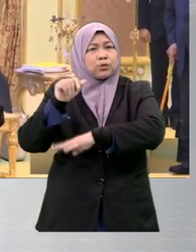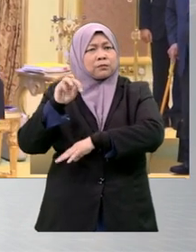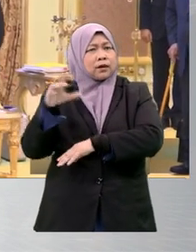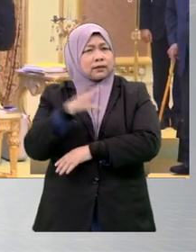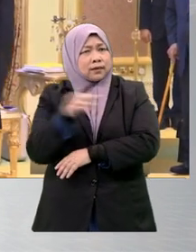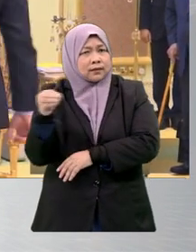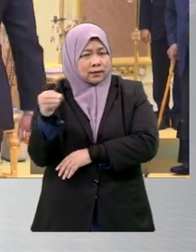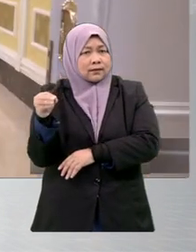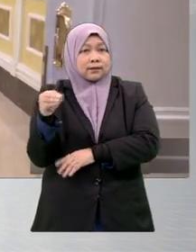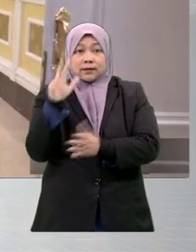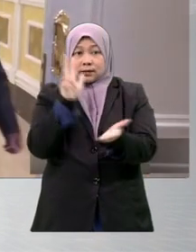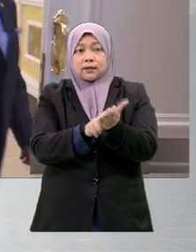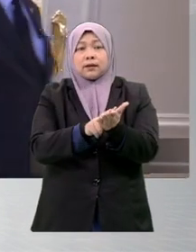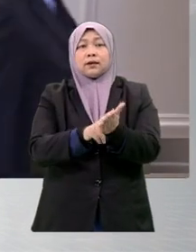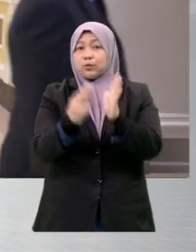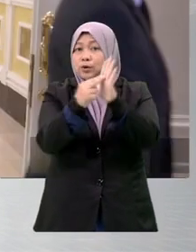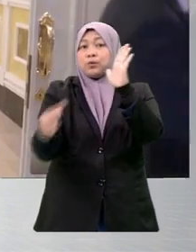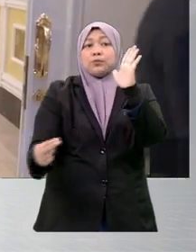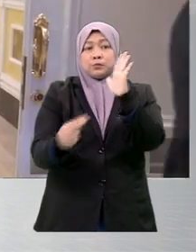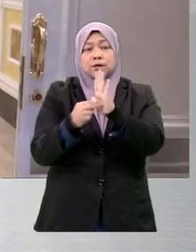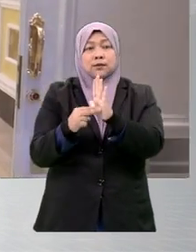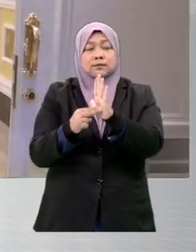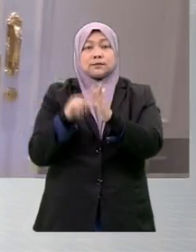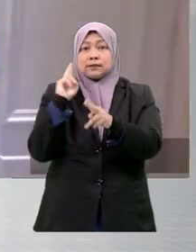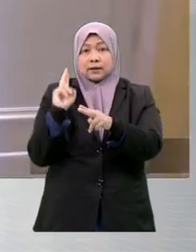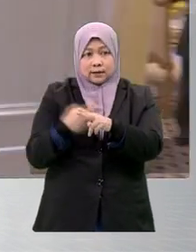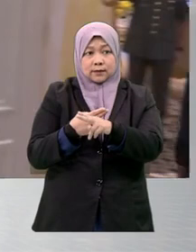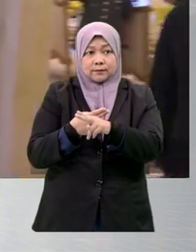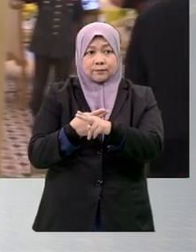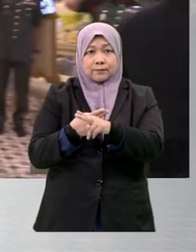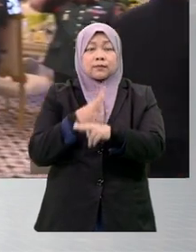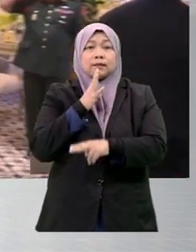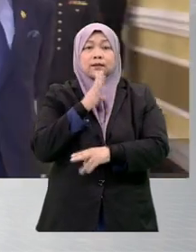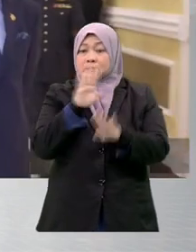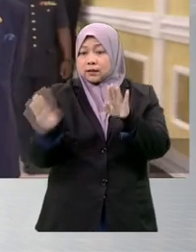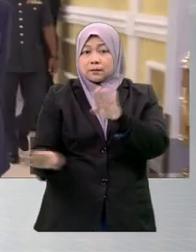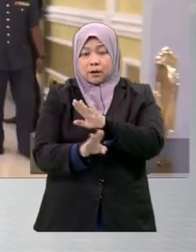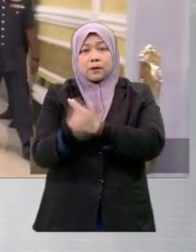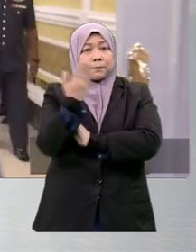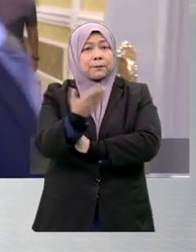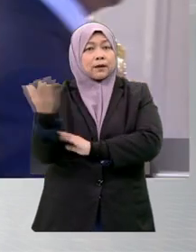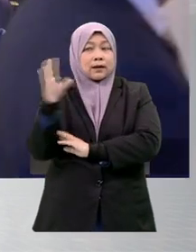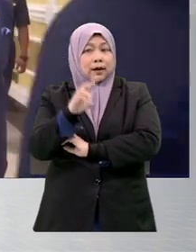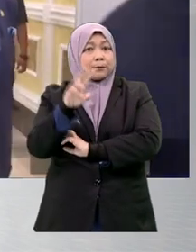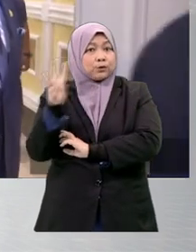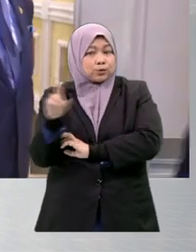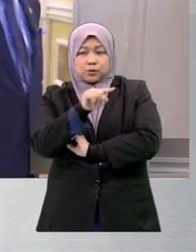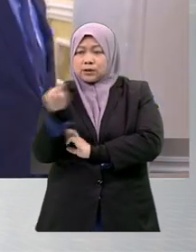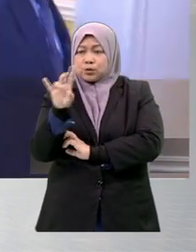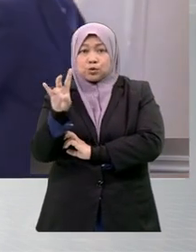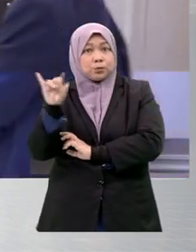dan kemudiannya diiktiraf oleh undang-undang secara ringkasnya saya sebut di bawah perkara 67 hingga